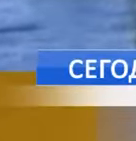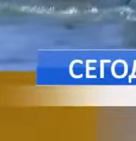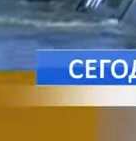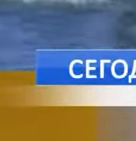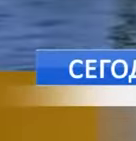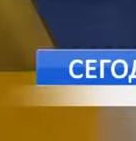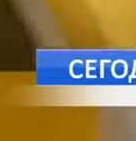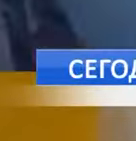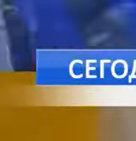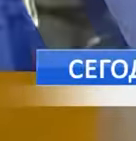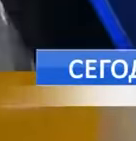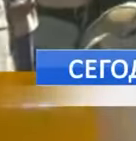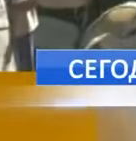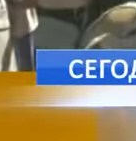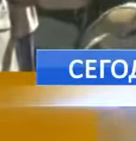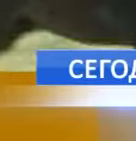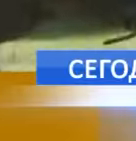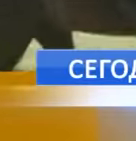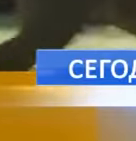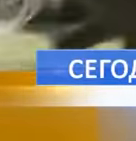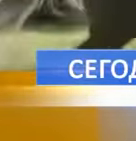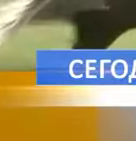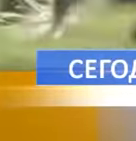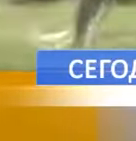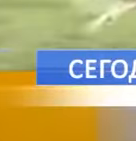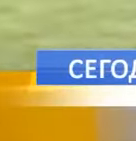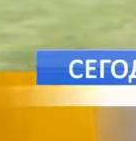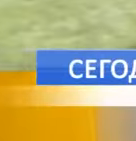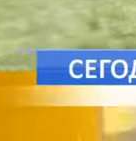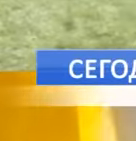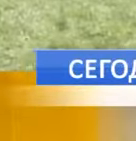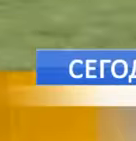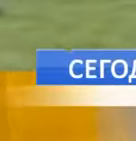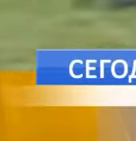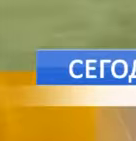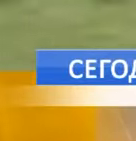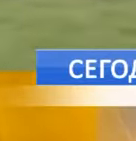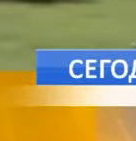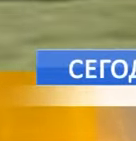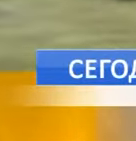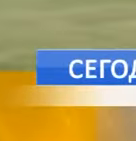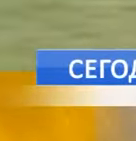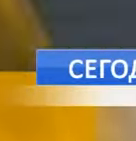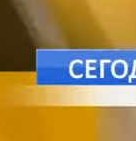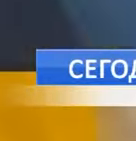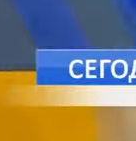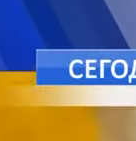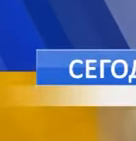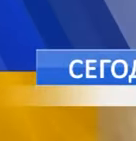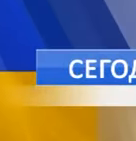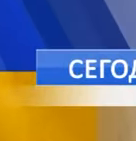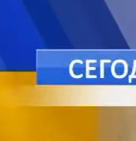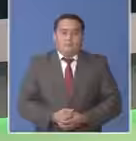форсировать реки. Луки, стрелы, латы. Древняя история жила в предгорьях Талгара.